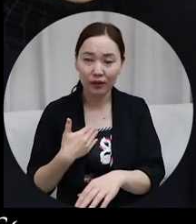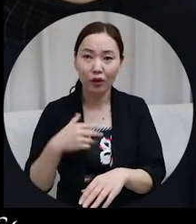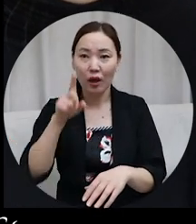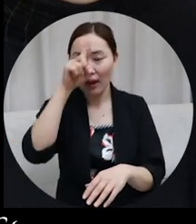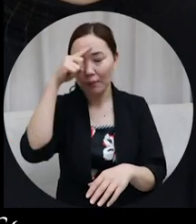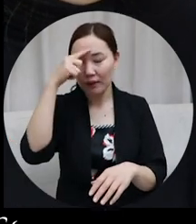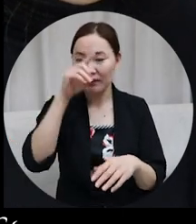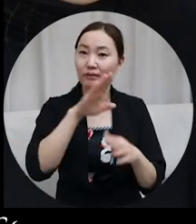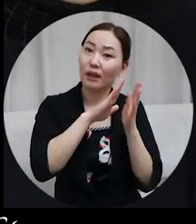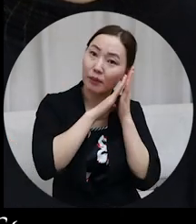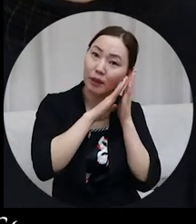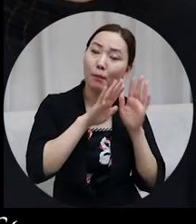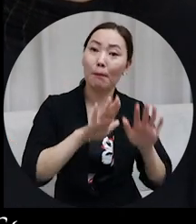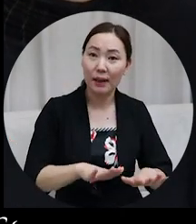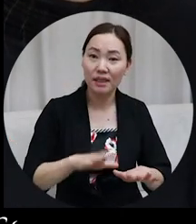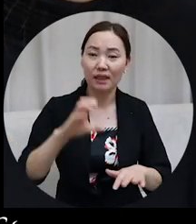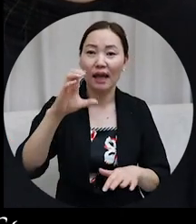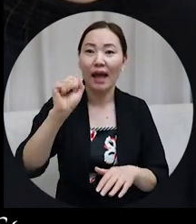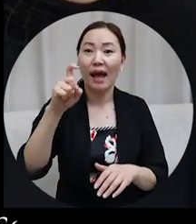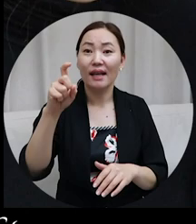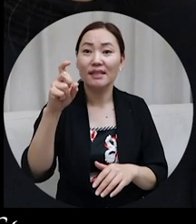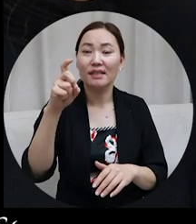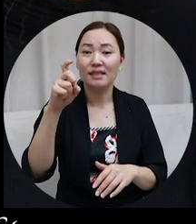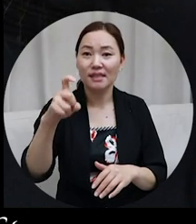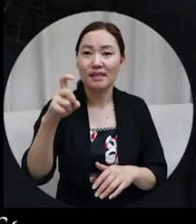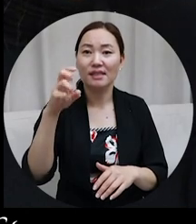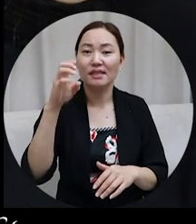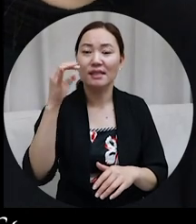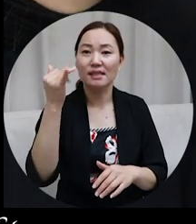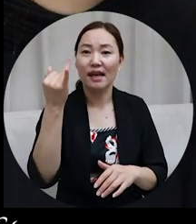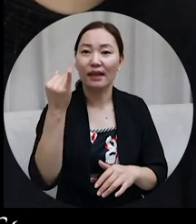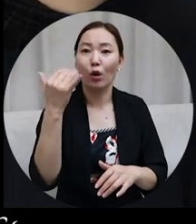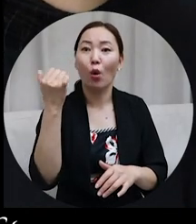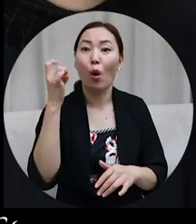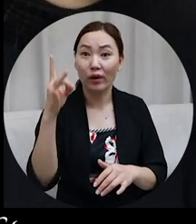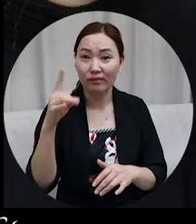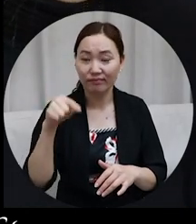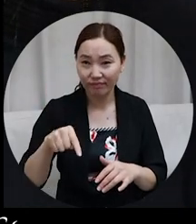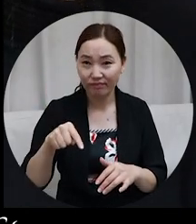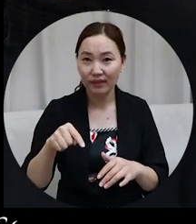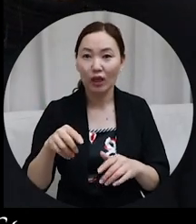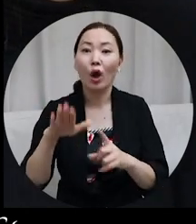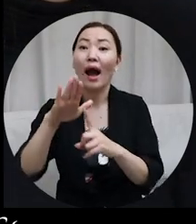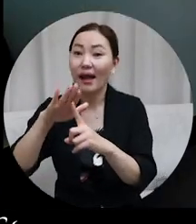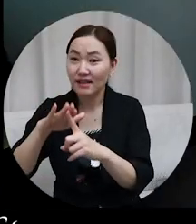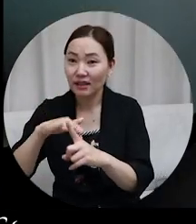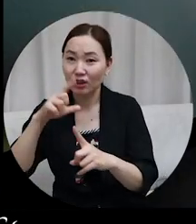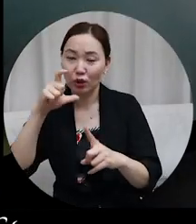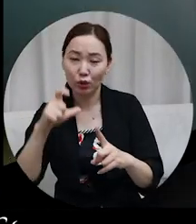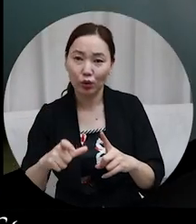нэ сахиурын бүр юм гоё ор мартай сандал энэ төр олтой